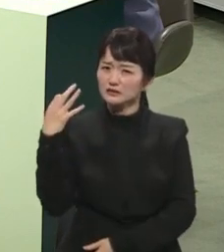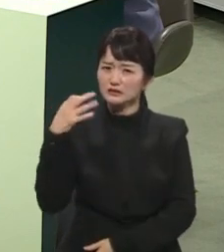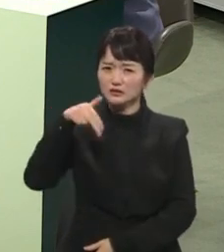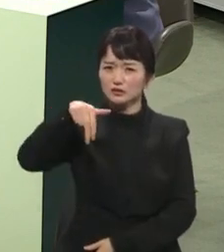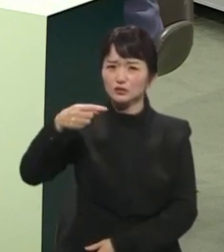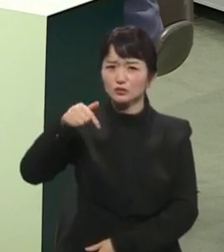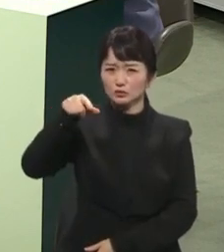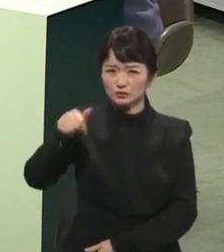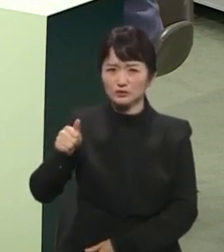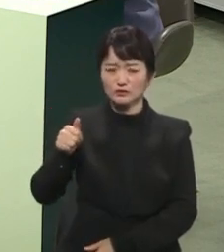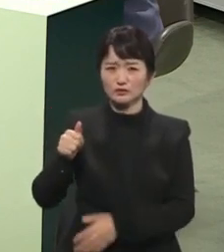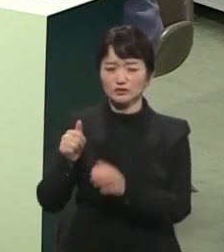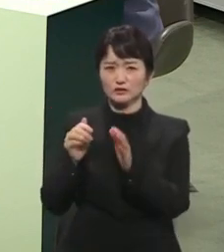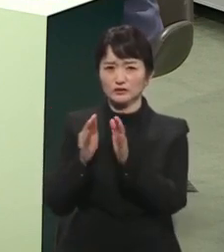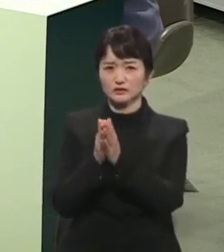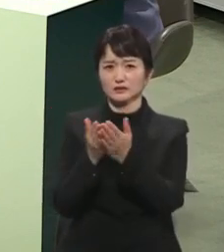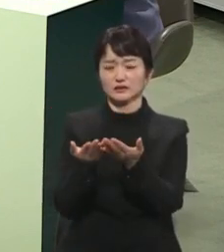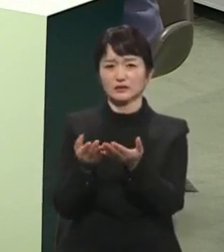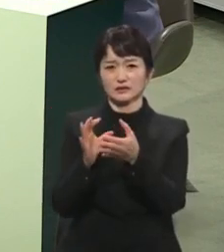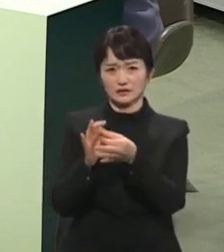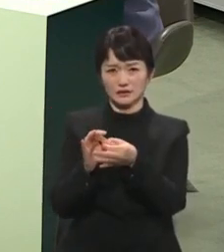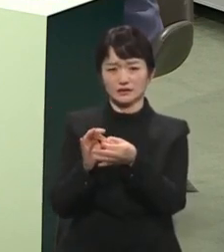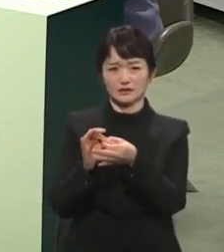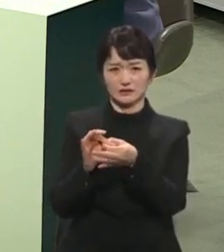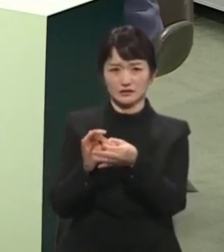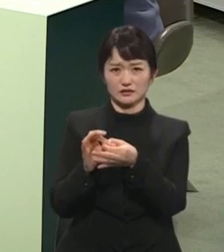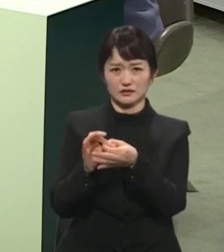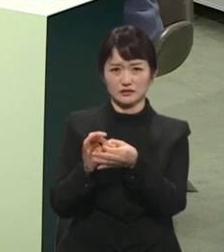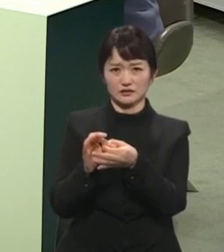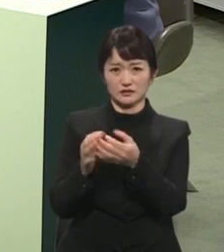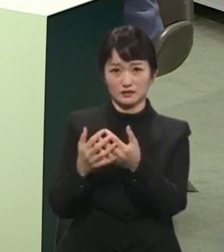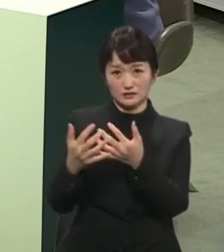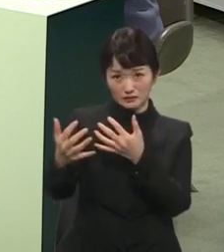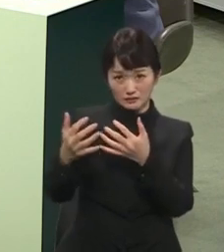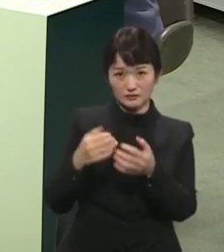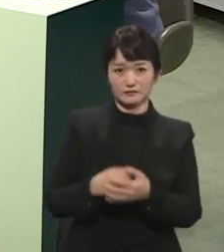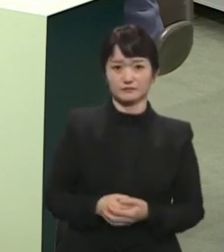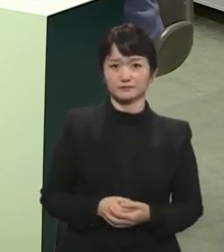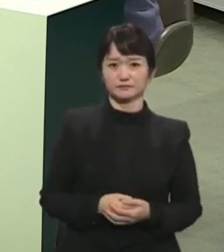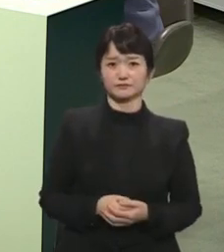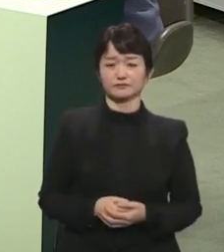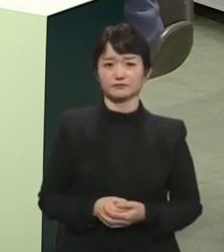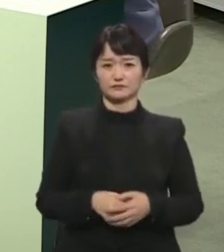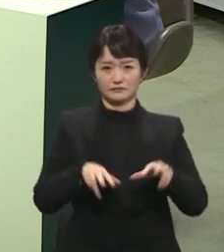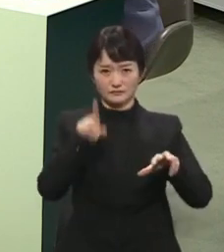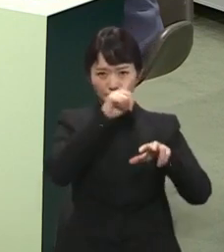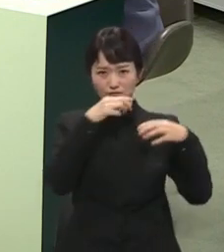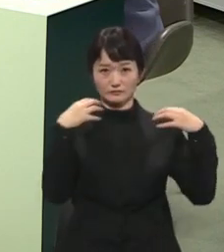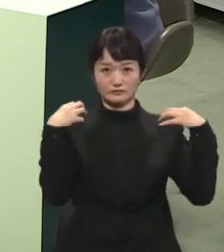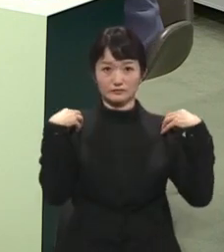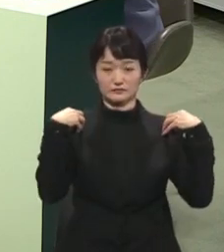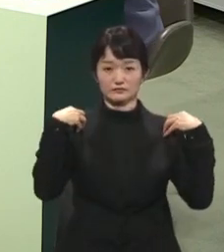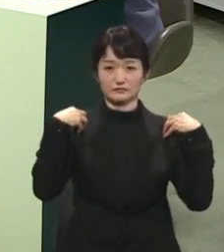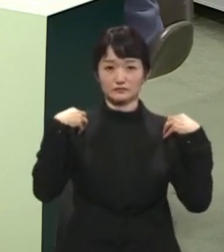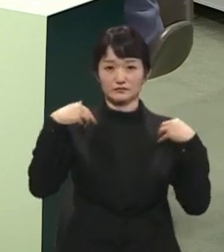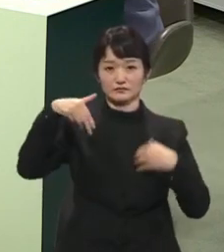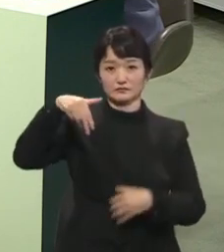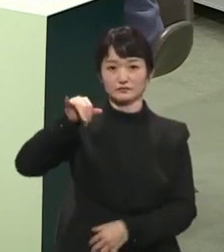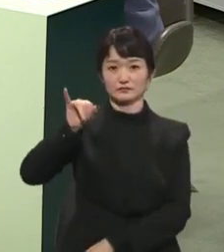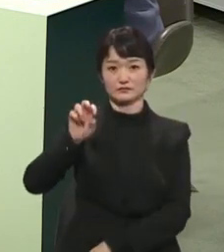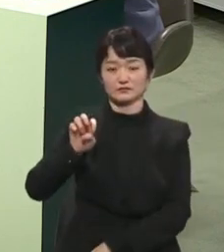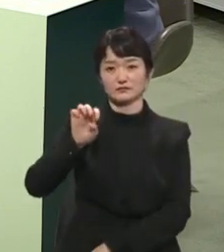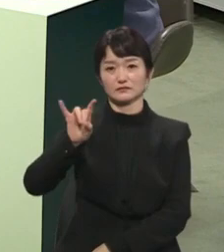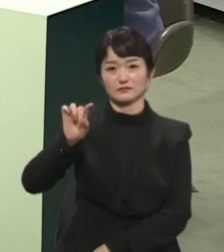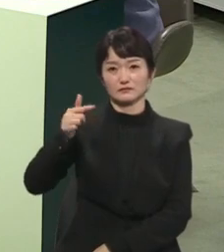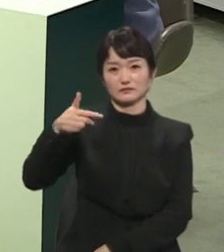선택에서도 또 다시 그 뭐 침팬치 사회를 현정부에 비유하면서 뭐 암컷이 1등은 안